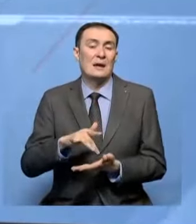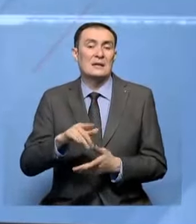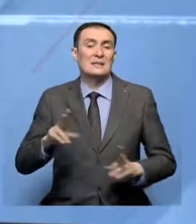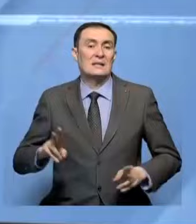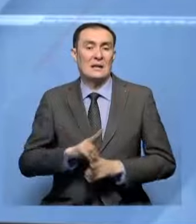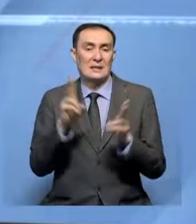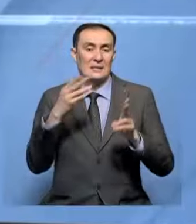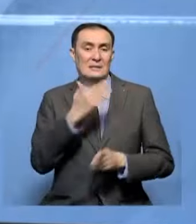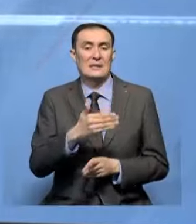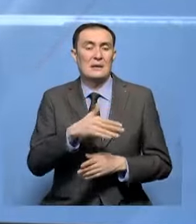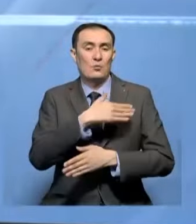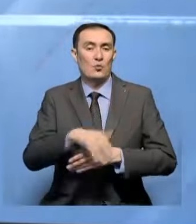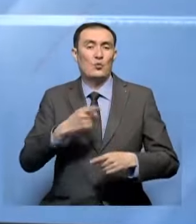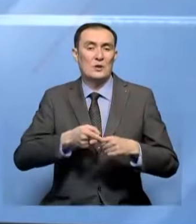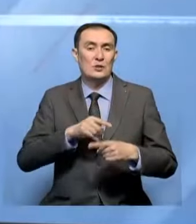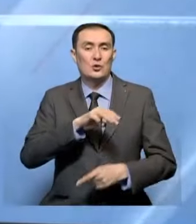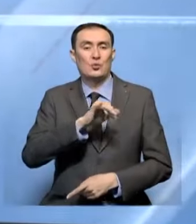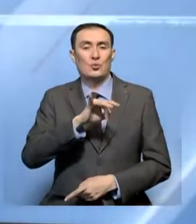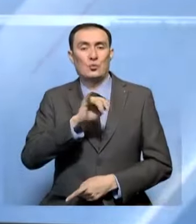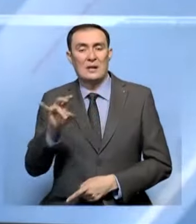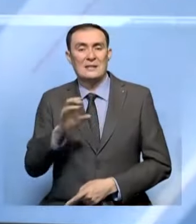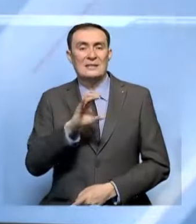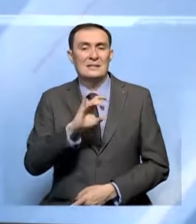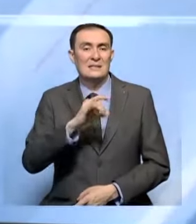левого берега столицы на пересе